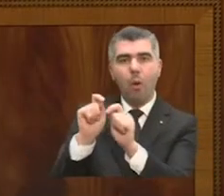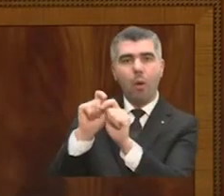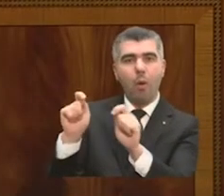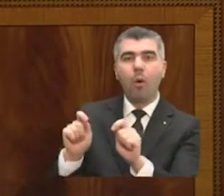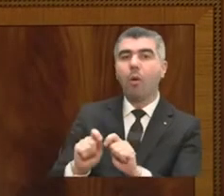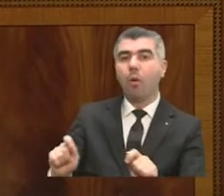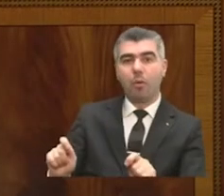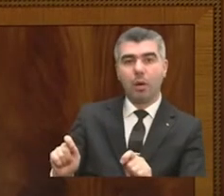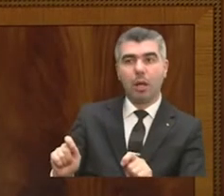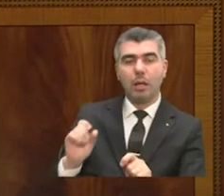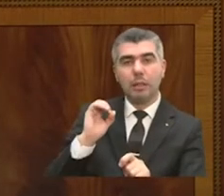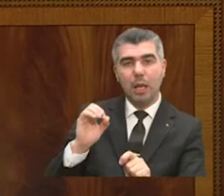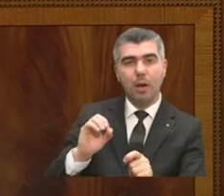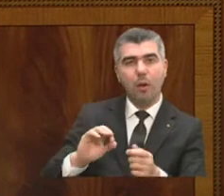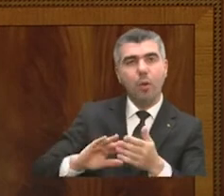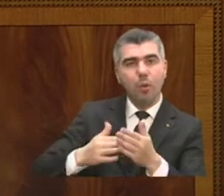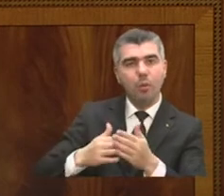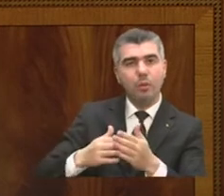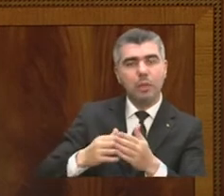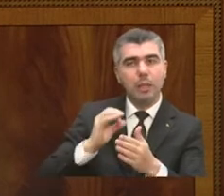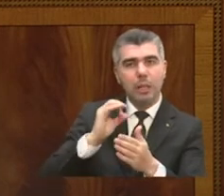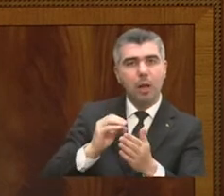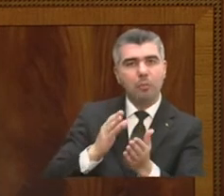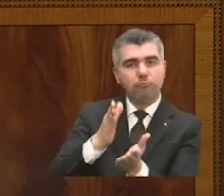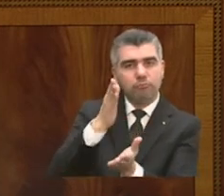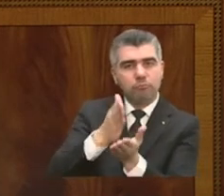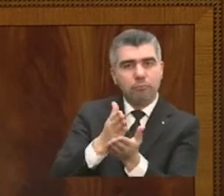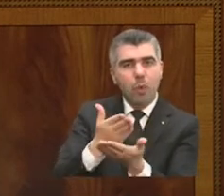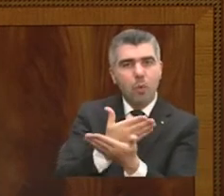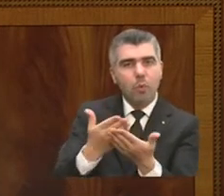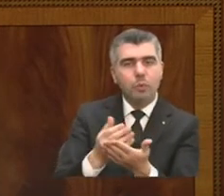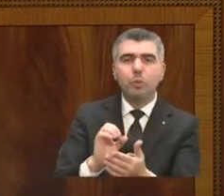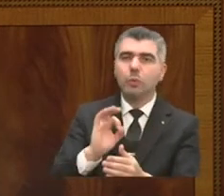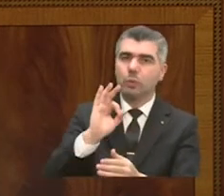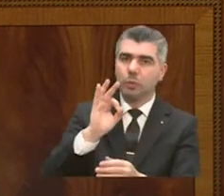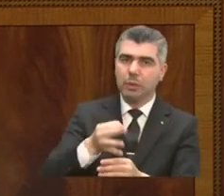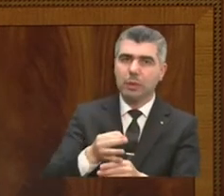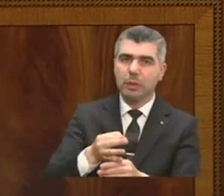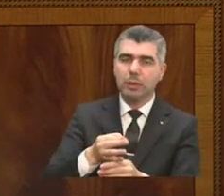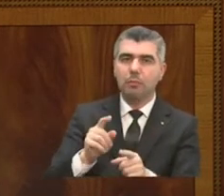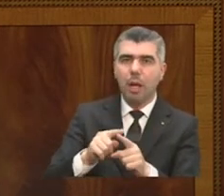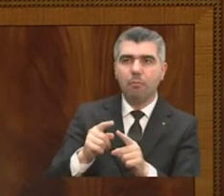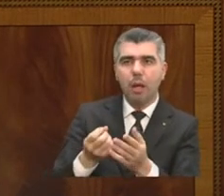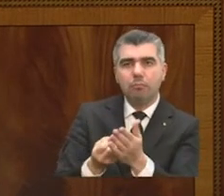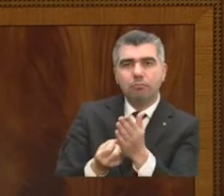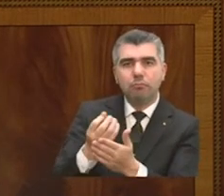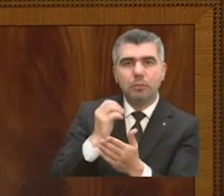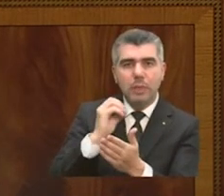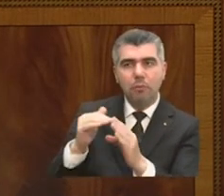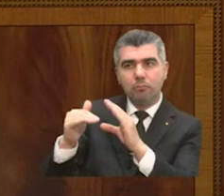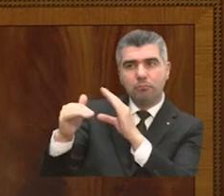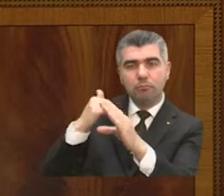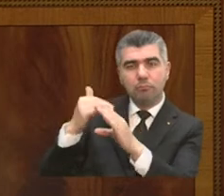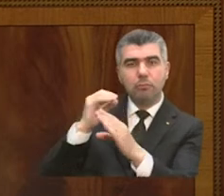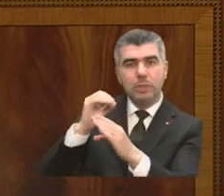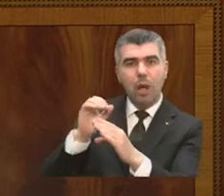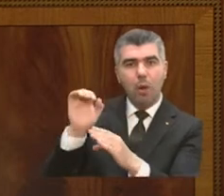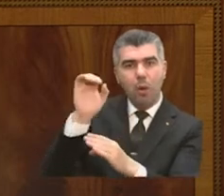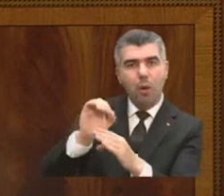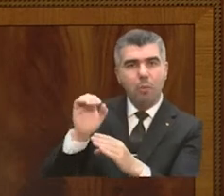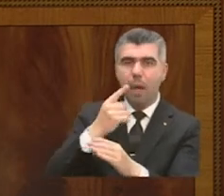Maroc est un pays souverain, le Maroc est indépendant dans ses décisions et donc on ne peut